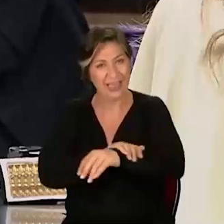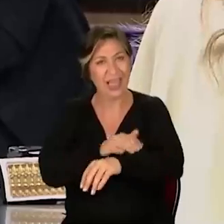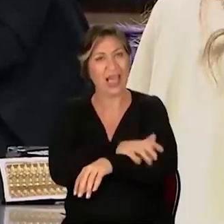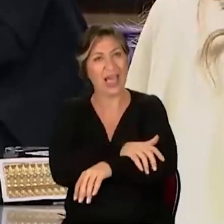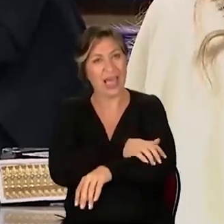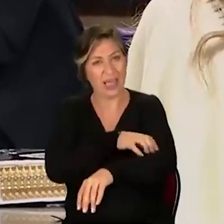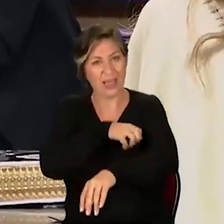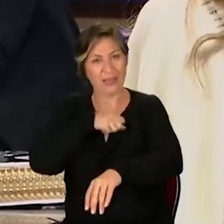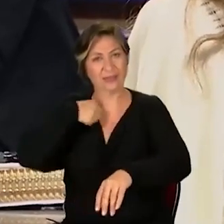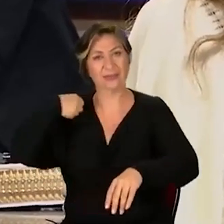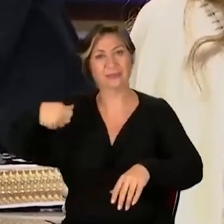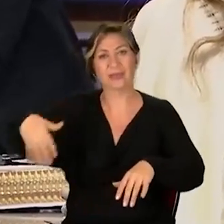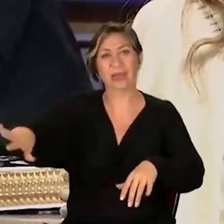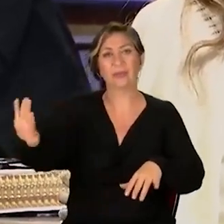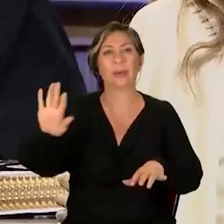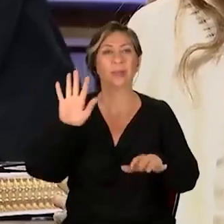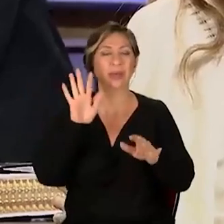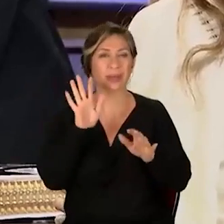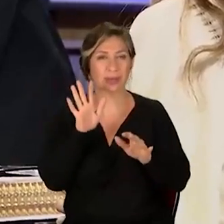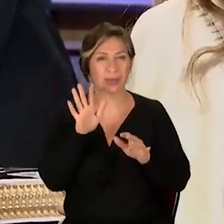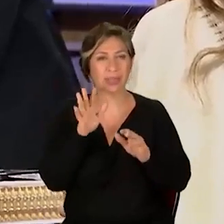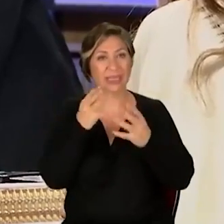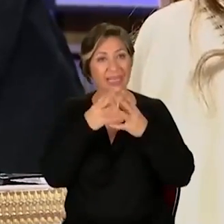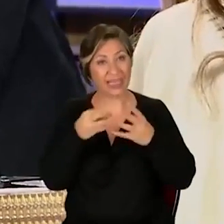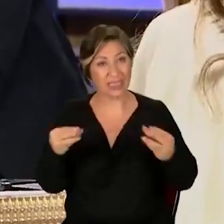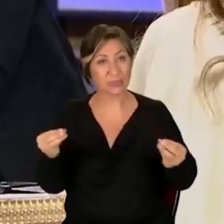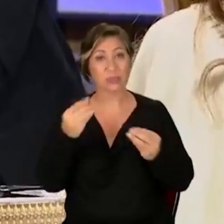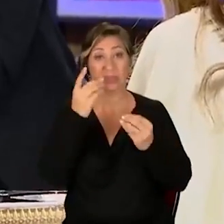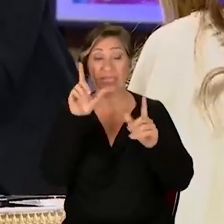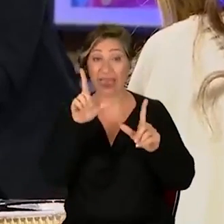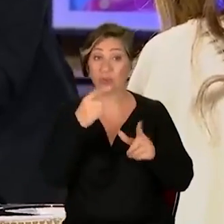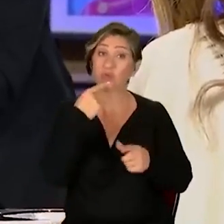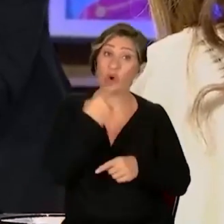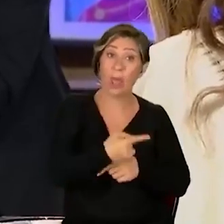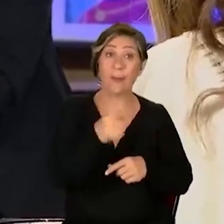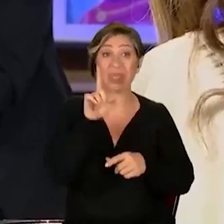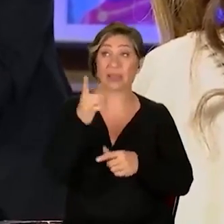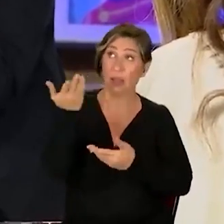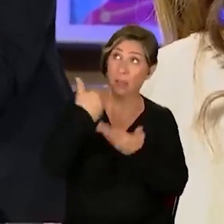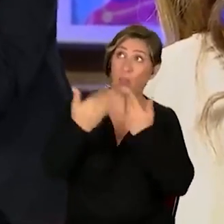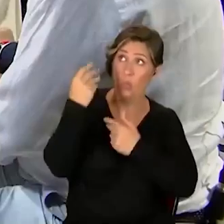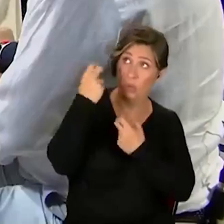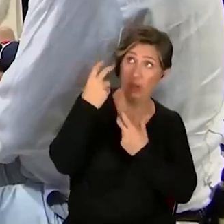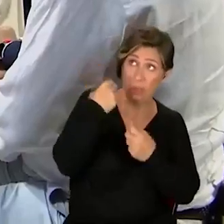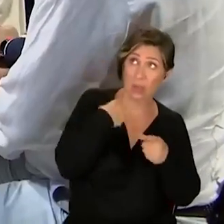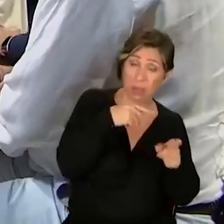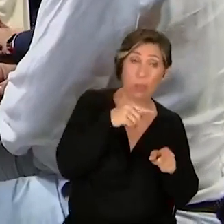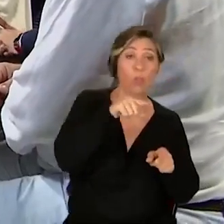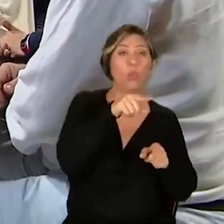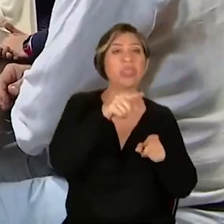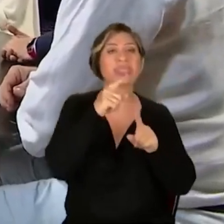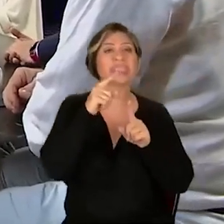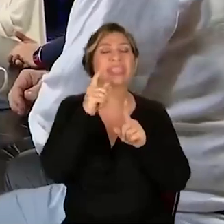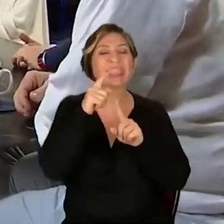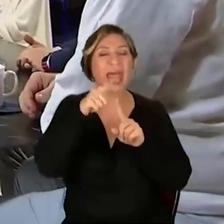almamı, onunla ilgilenmemi ve ona iyileşeceğini söylememi. Şimdi burada başka bir, bu terapik bir şey. Hı